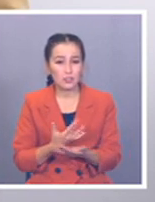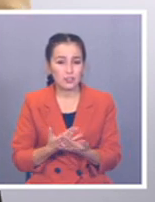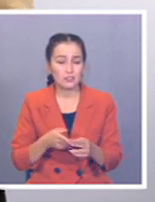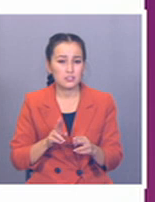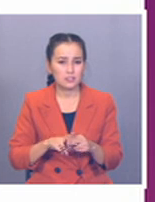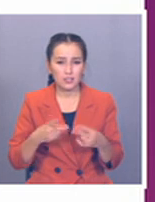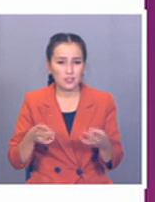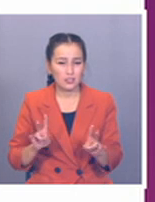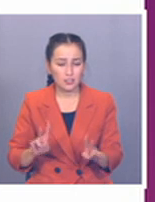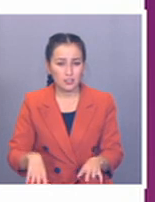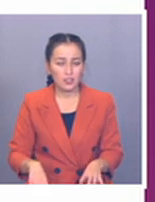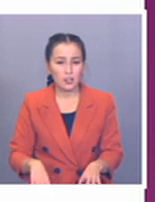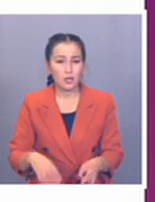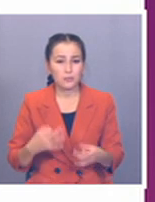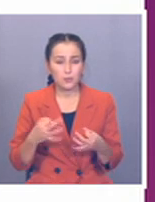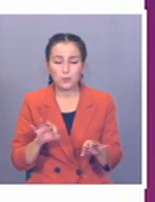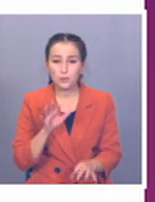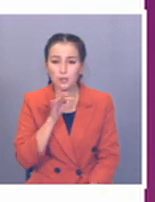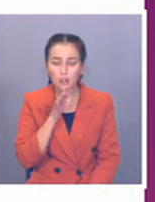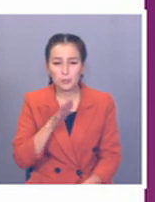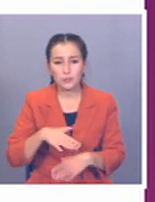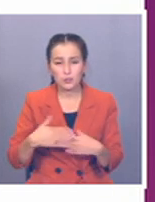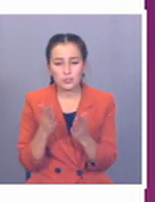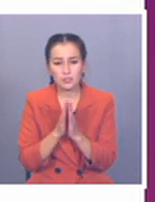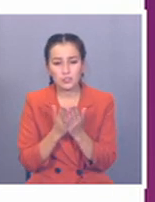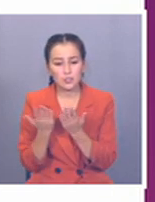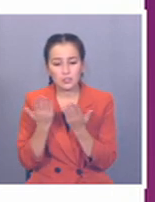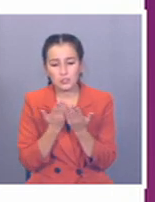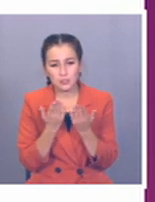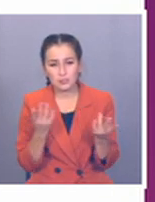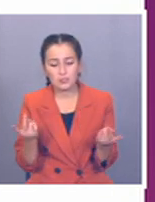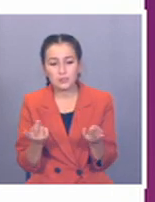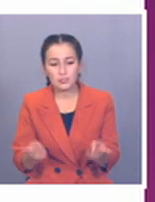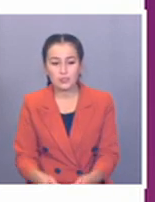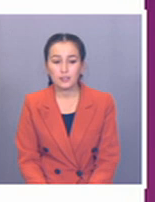ұстаңыз. Бос уақытыңызды көбірек кітап оқуға арнаңыз.